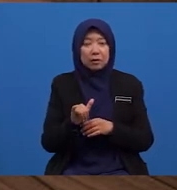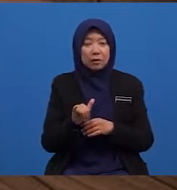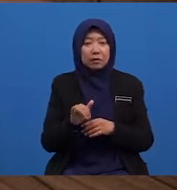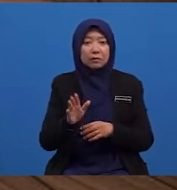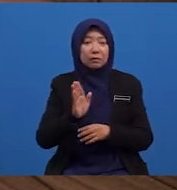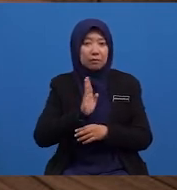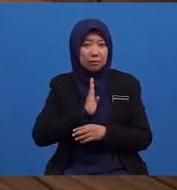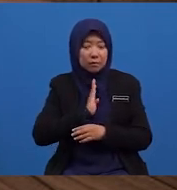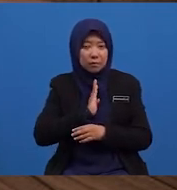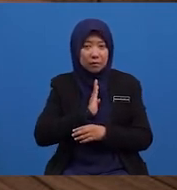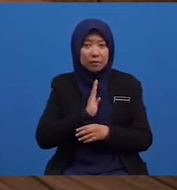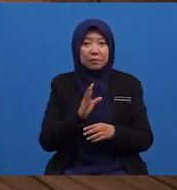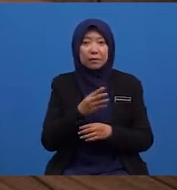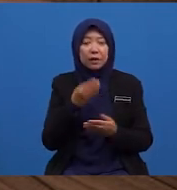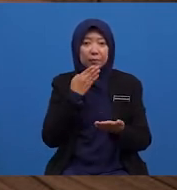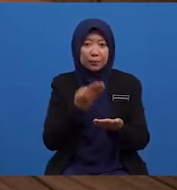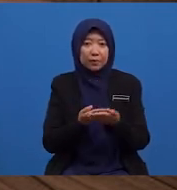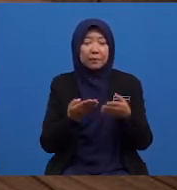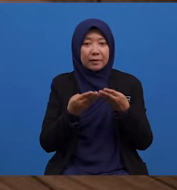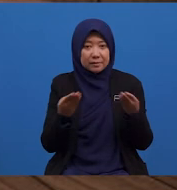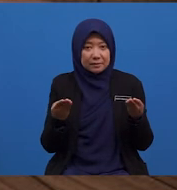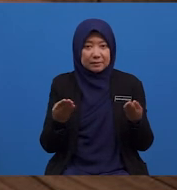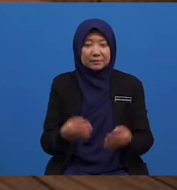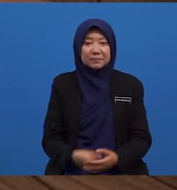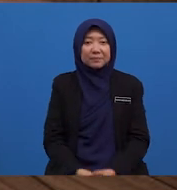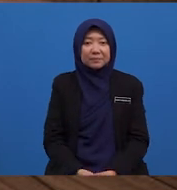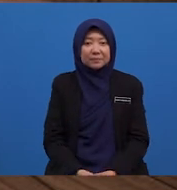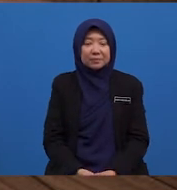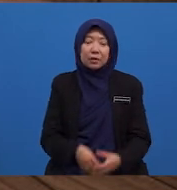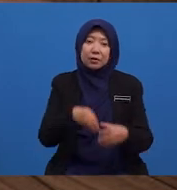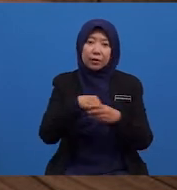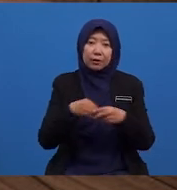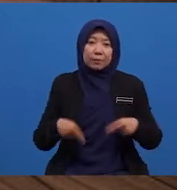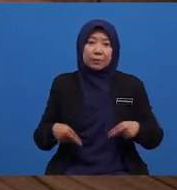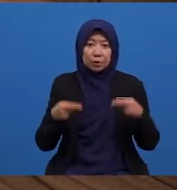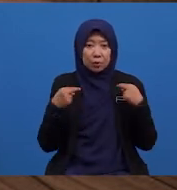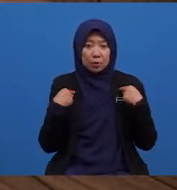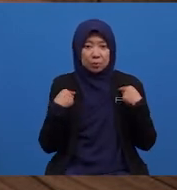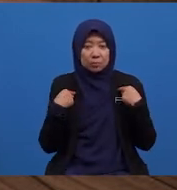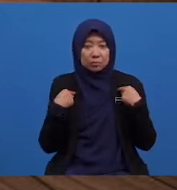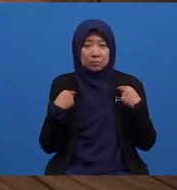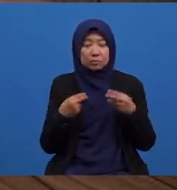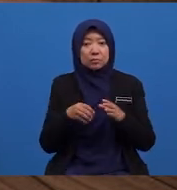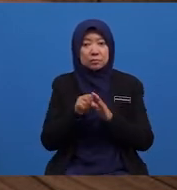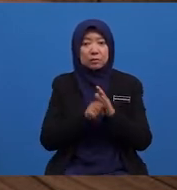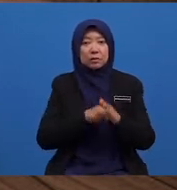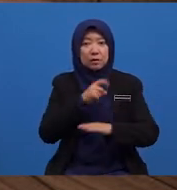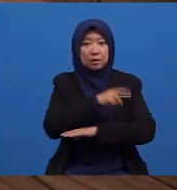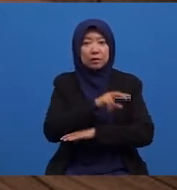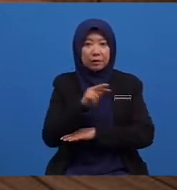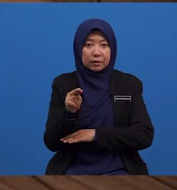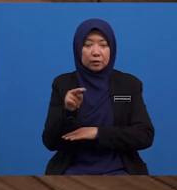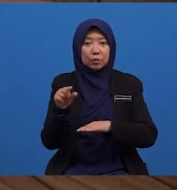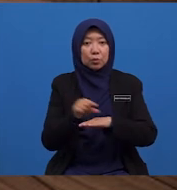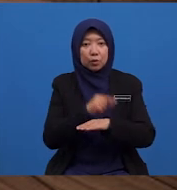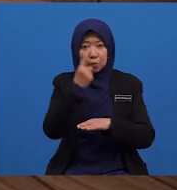tebal dengan adab dan budi bahasa. Dalam kehidupan seharian pula, peribahasa digunakan